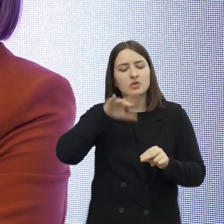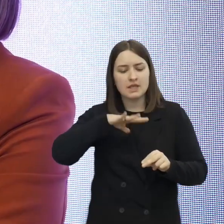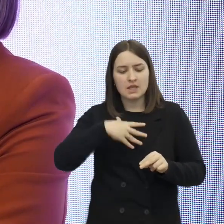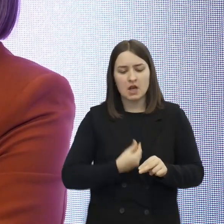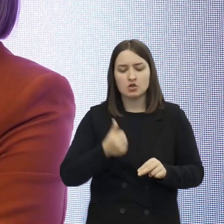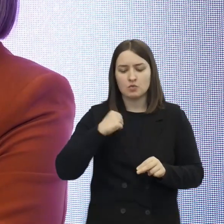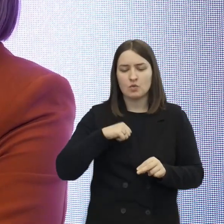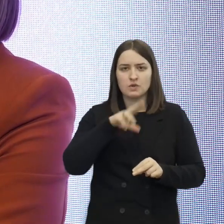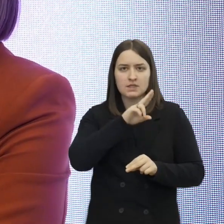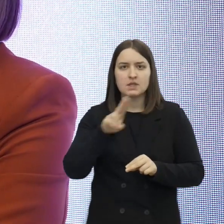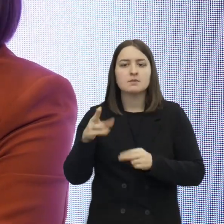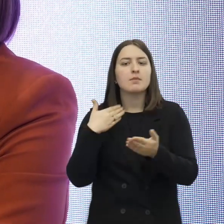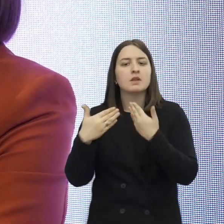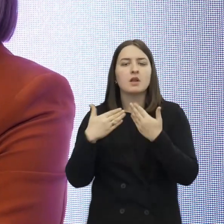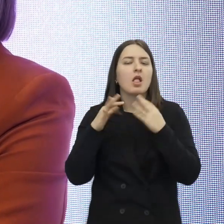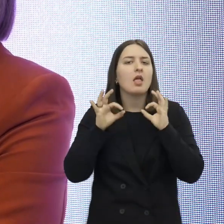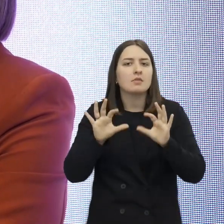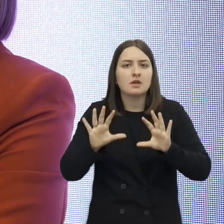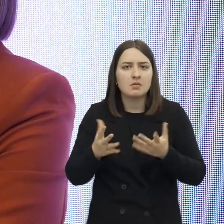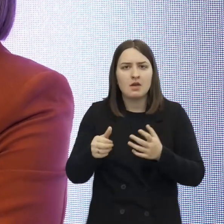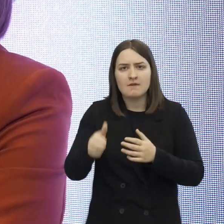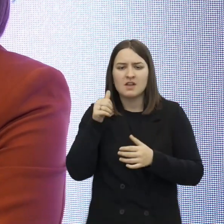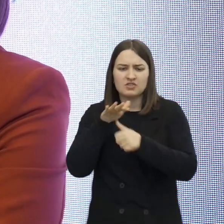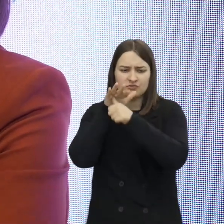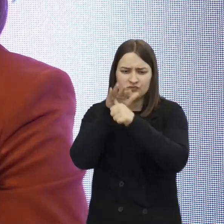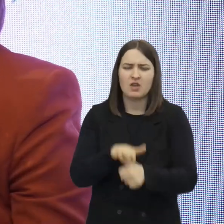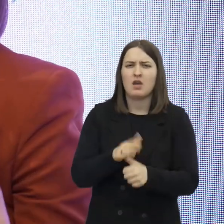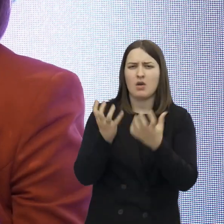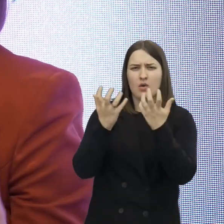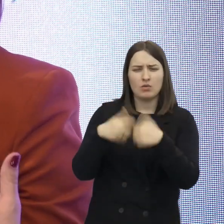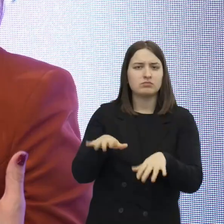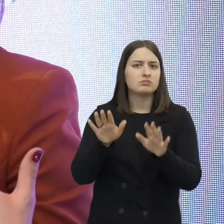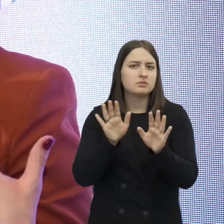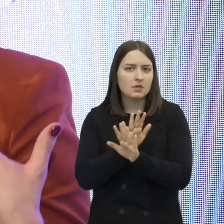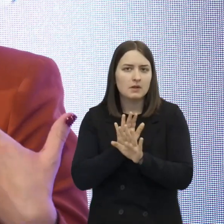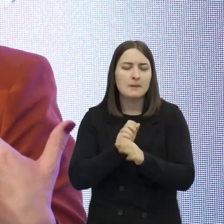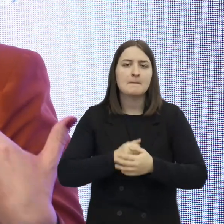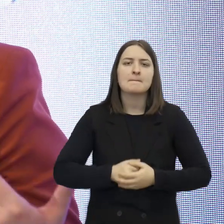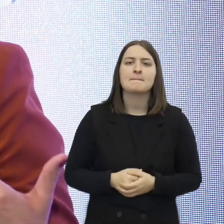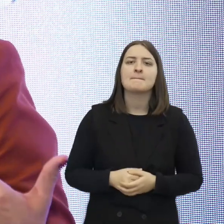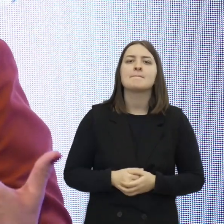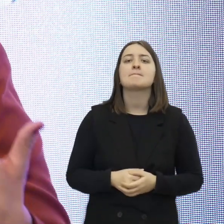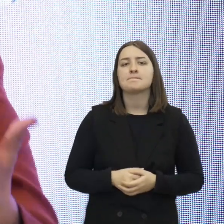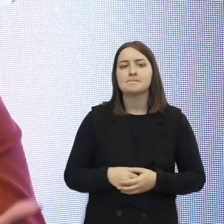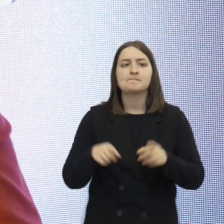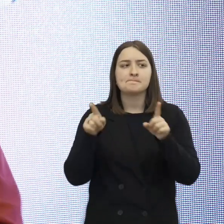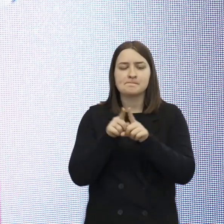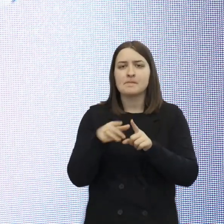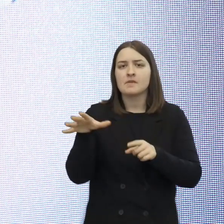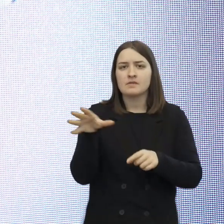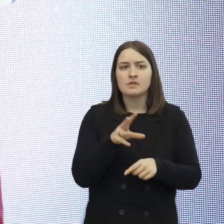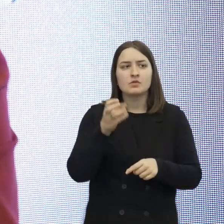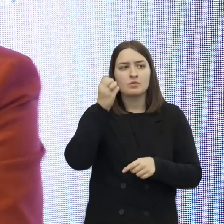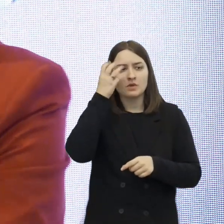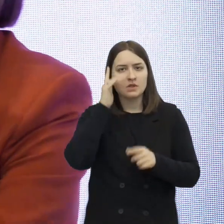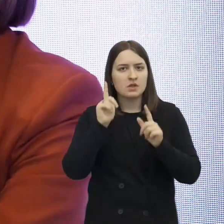vengti žeminančio stereotipinių klausimų, atsižvelgiant į tai, kad suprantam visi, kad dar kurį laiką turbūt